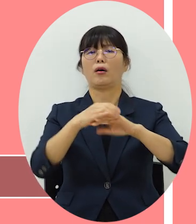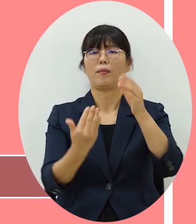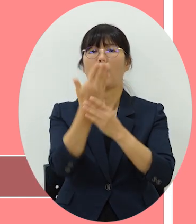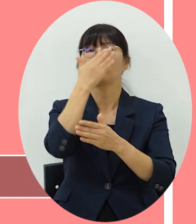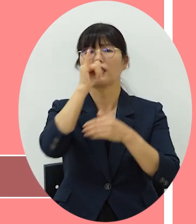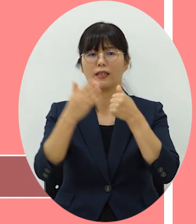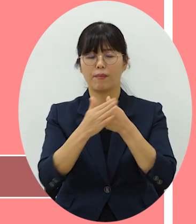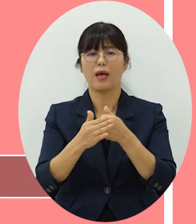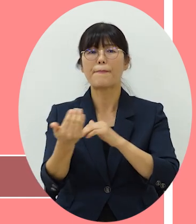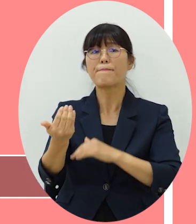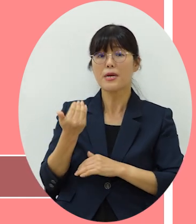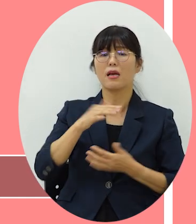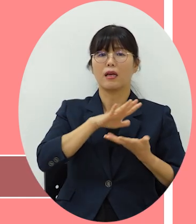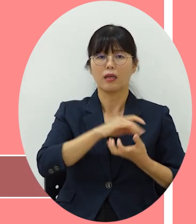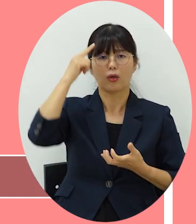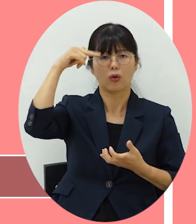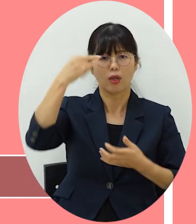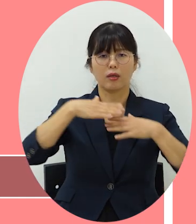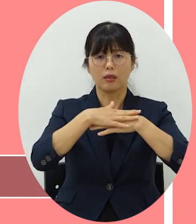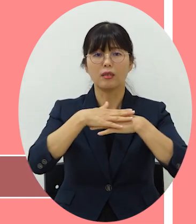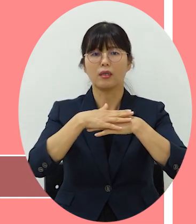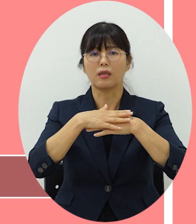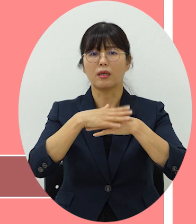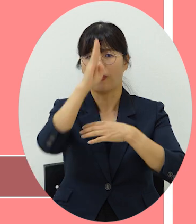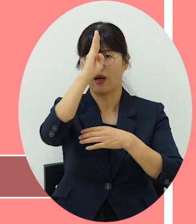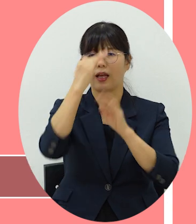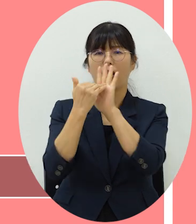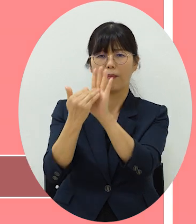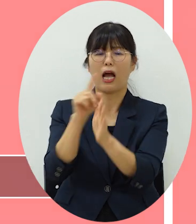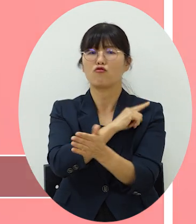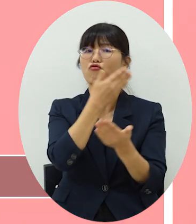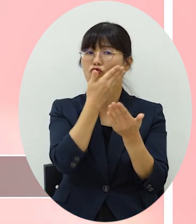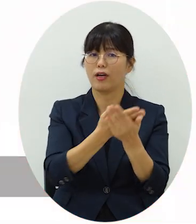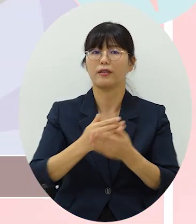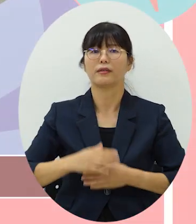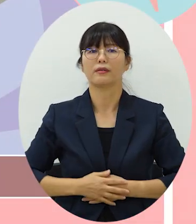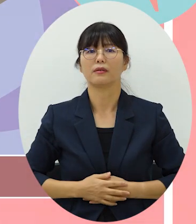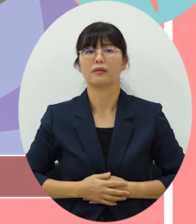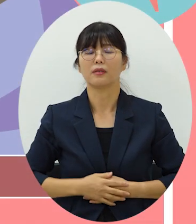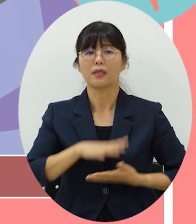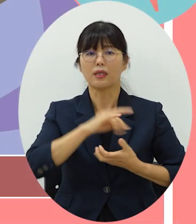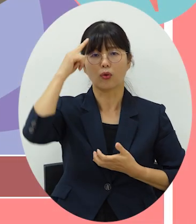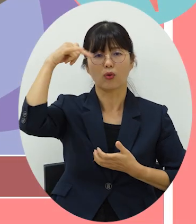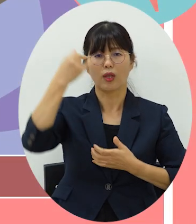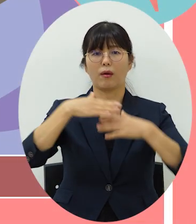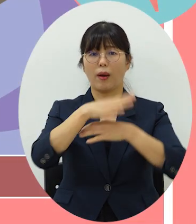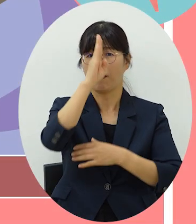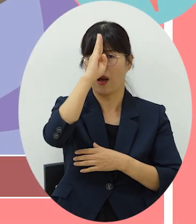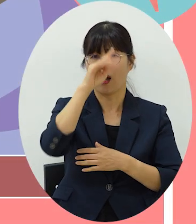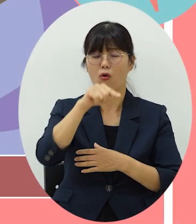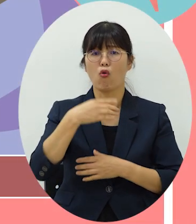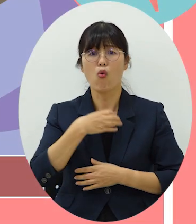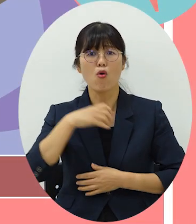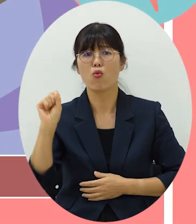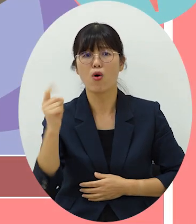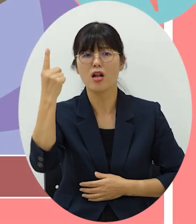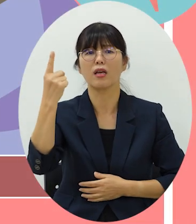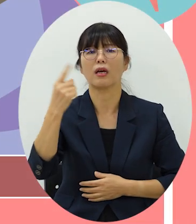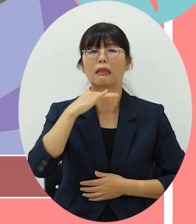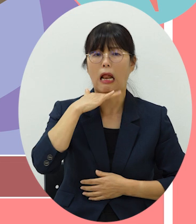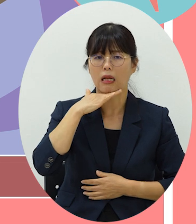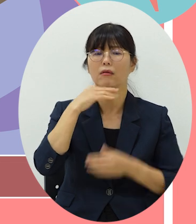있으므로 사전에 심뇌혈관 질환을 예방하는 것이 가장 중요합니다. 심뇌혈관 질환의 위험 요인은 크게